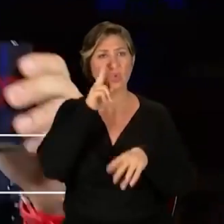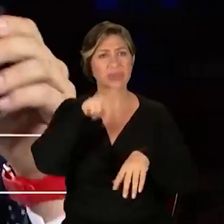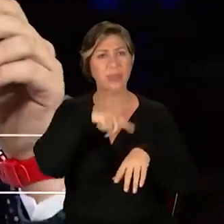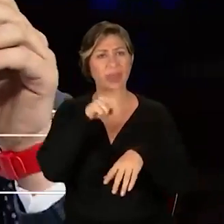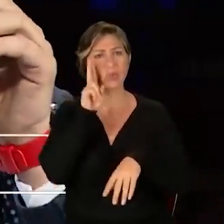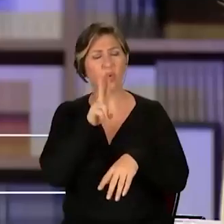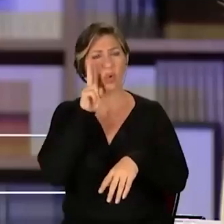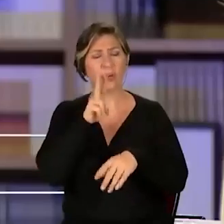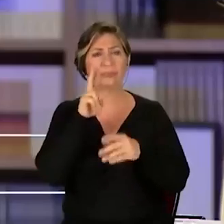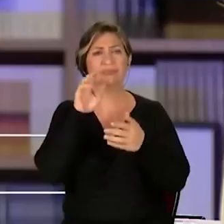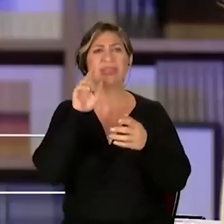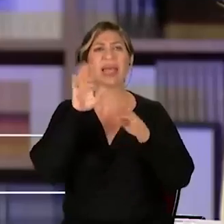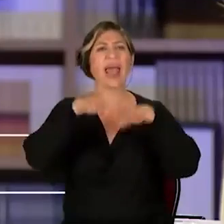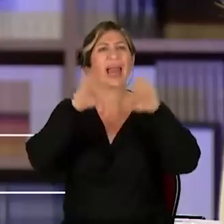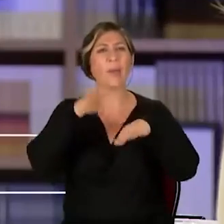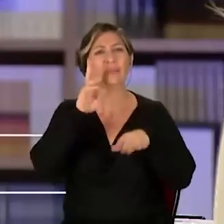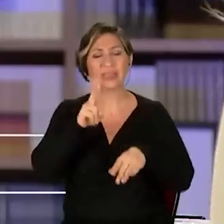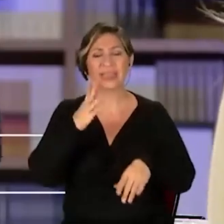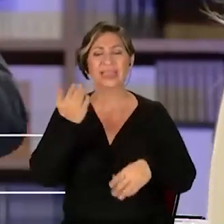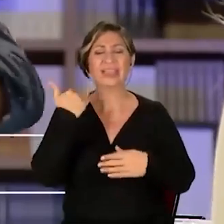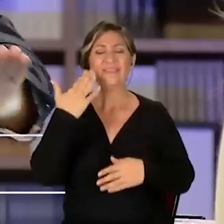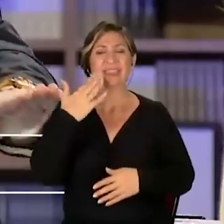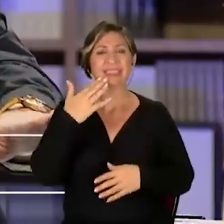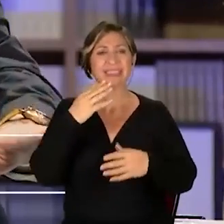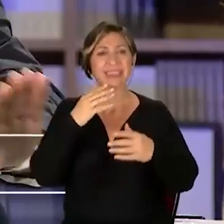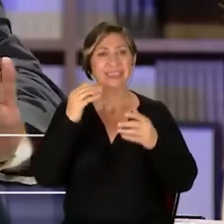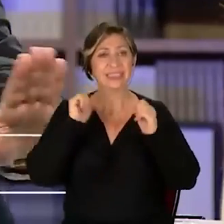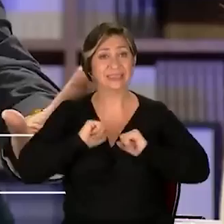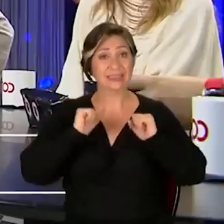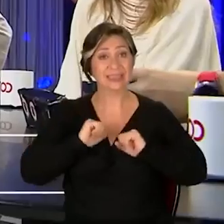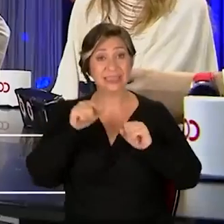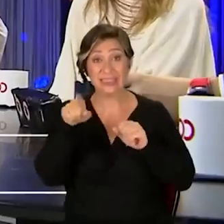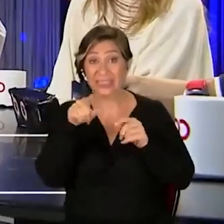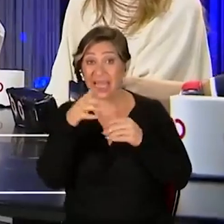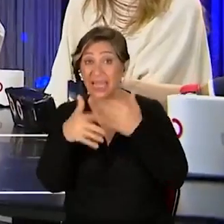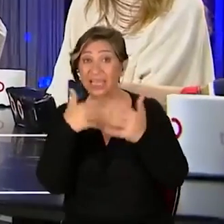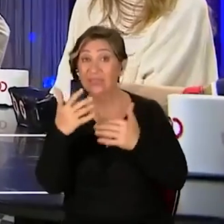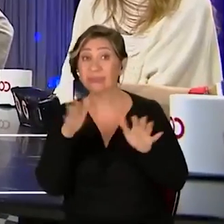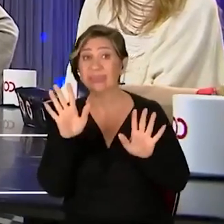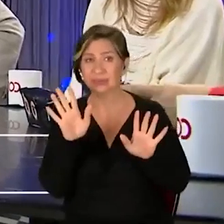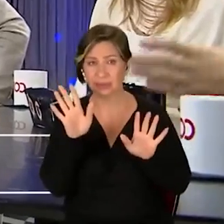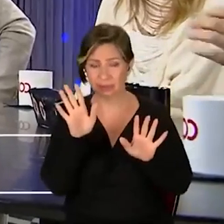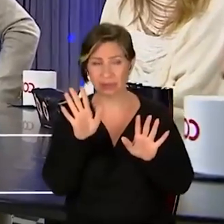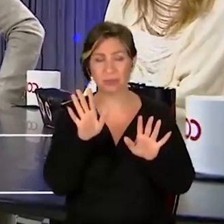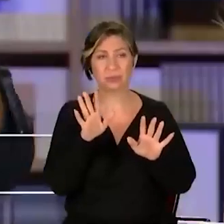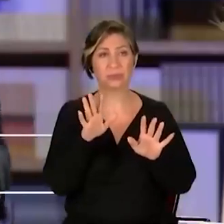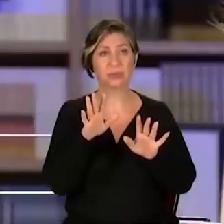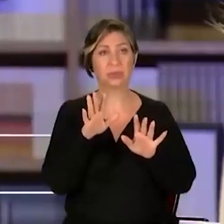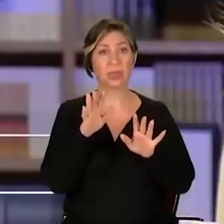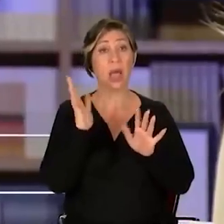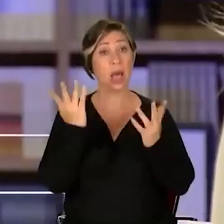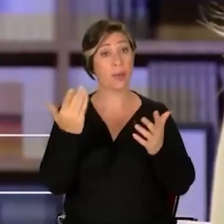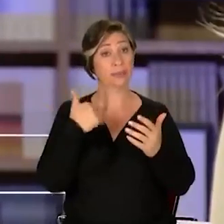zamanlarda görüyorum. İlanlı görüyorum. İşte nefes teknikleri filan öğretiyorlar. Sizle karışmasın, sakın size söylemiyorum bunu. Ondan sonra, fakat